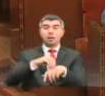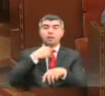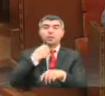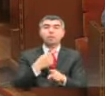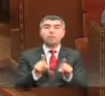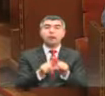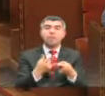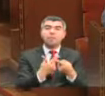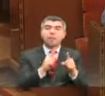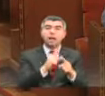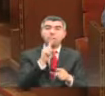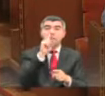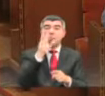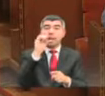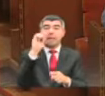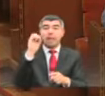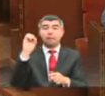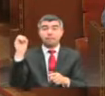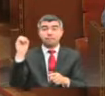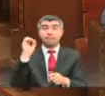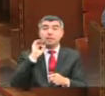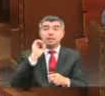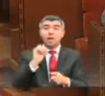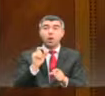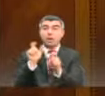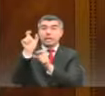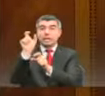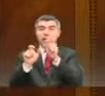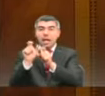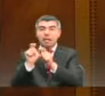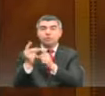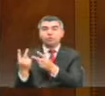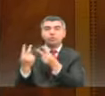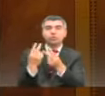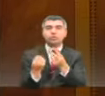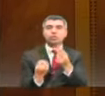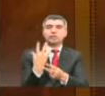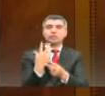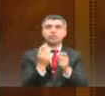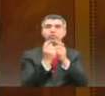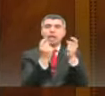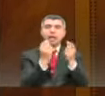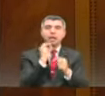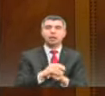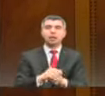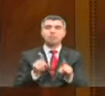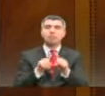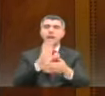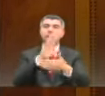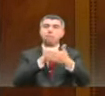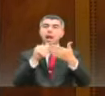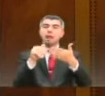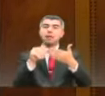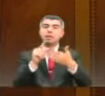انتقال 100,000 مقاول ذاتي إلى القطاع المهيكل، وضع برمجة